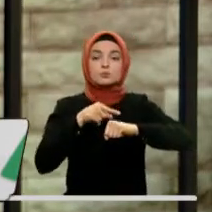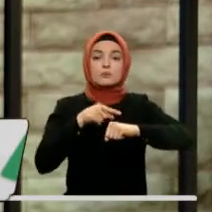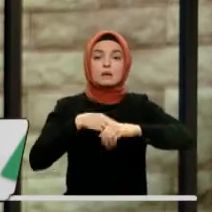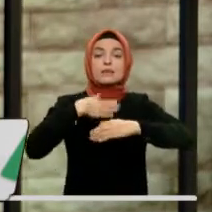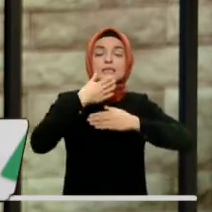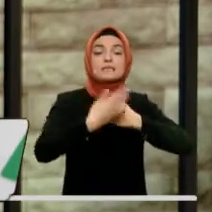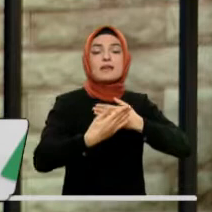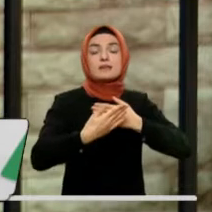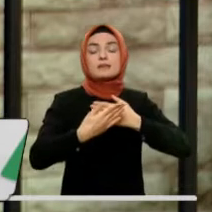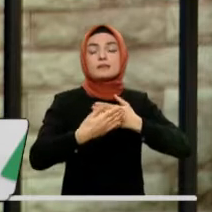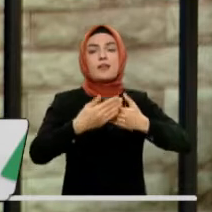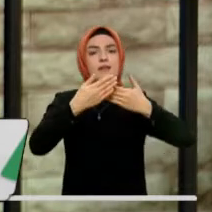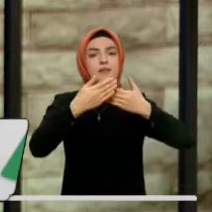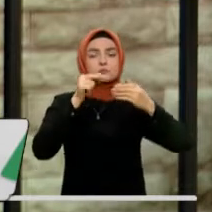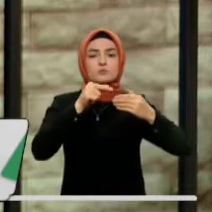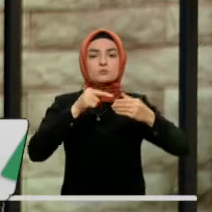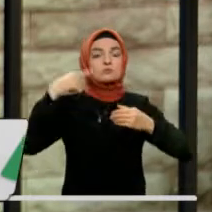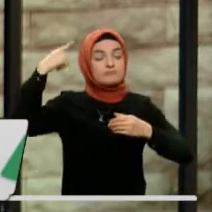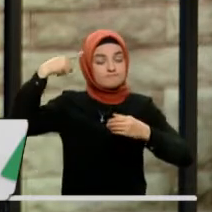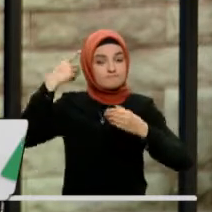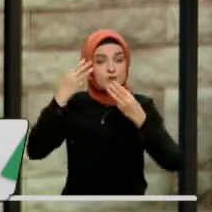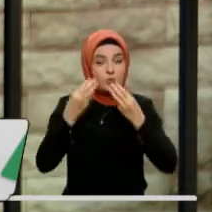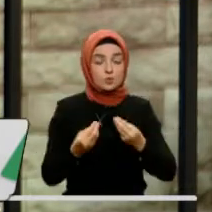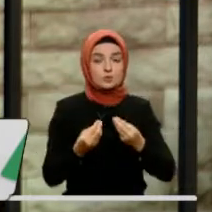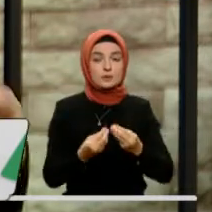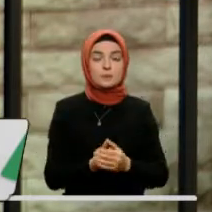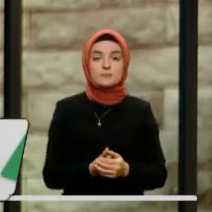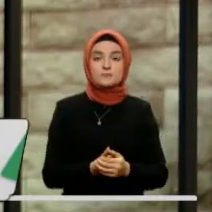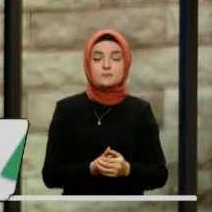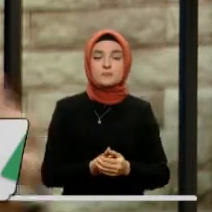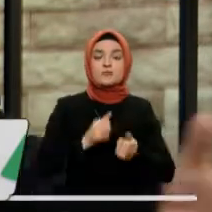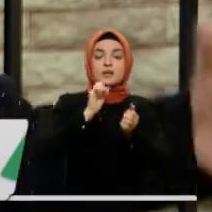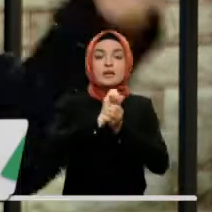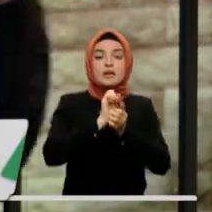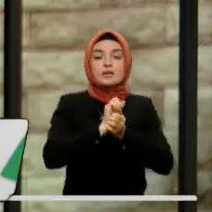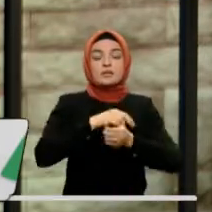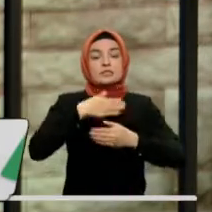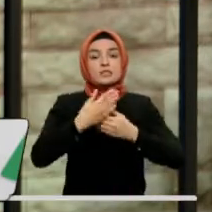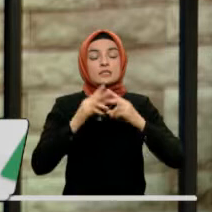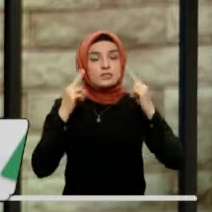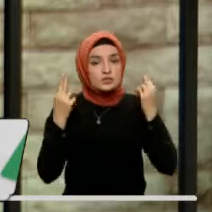erteleme duygusunu ve fikrini çocuğa yerleştirmemiz gerekirken ailede dış dünyanın